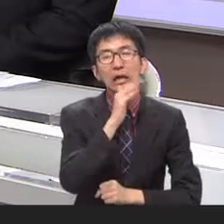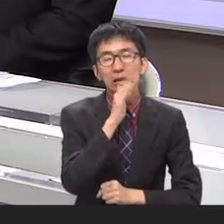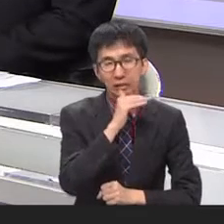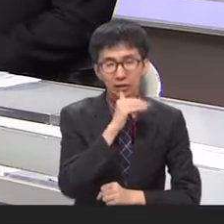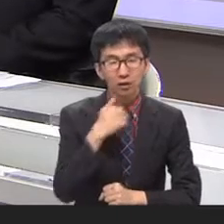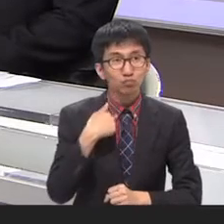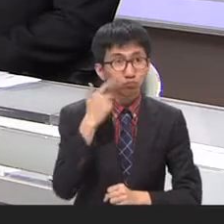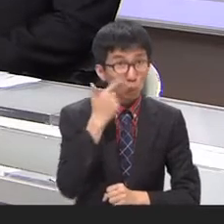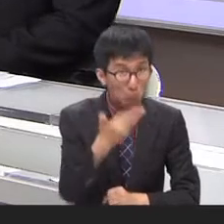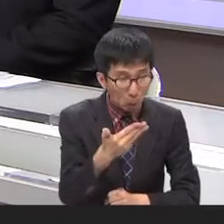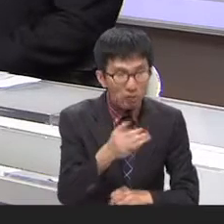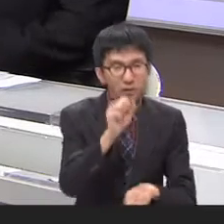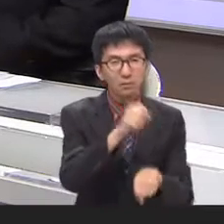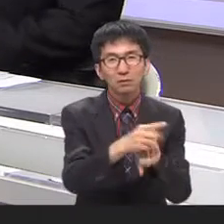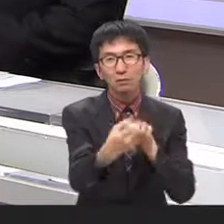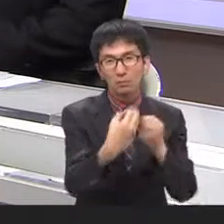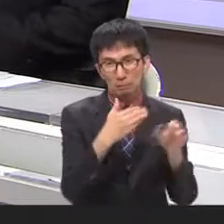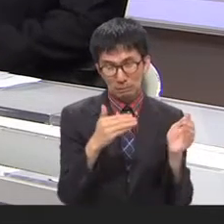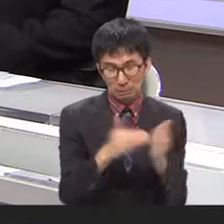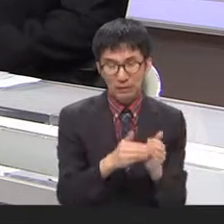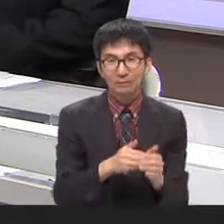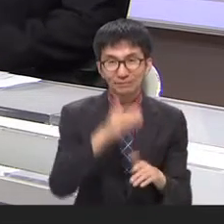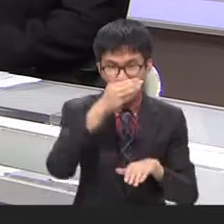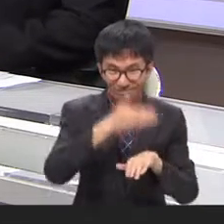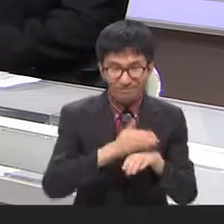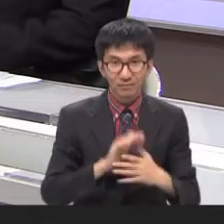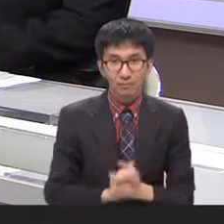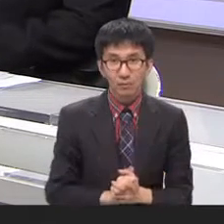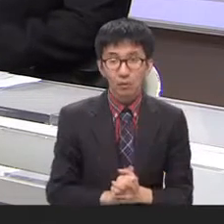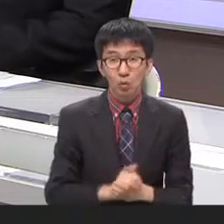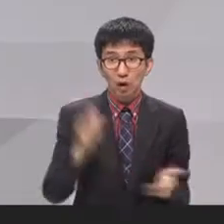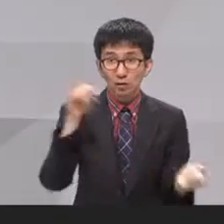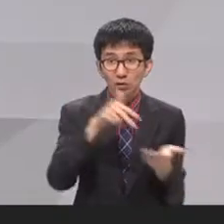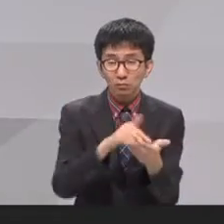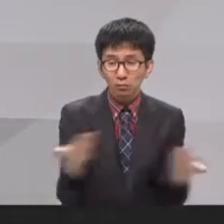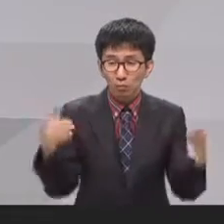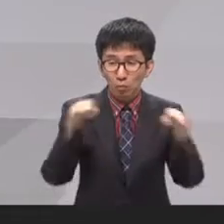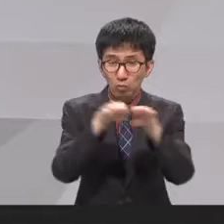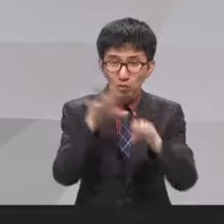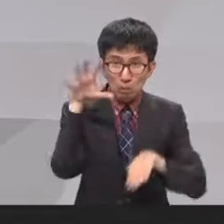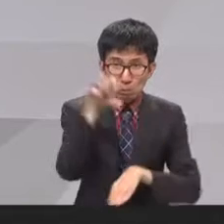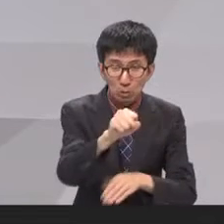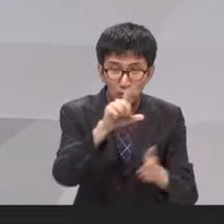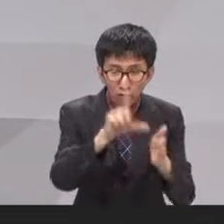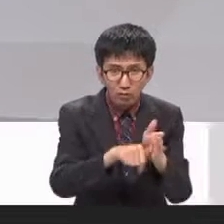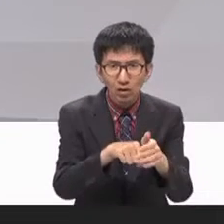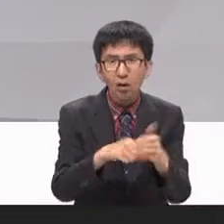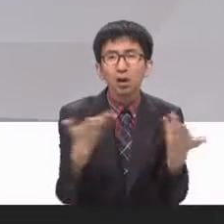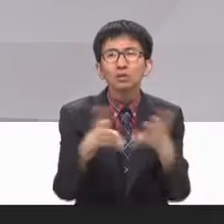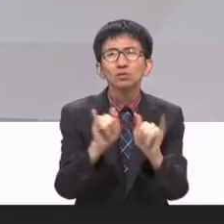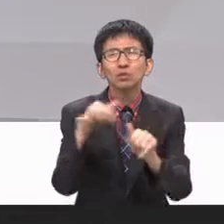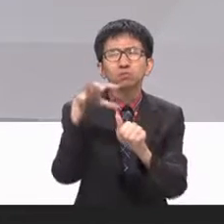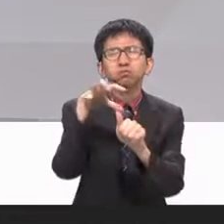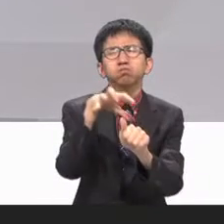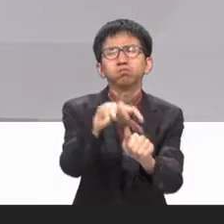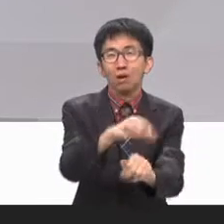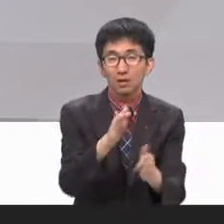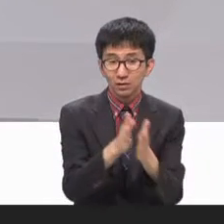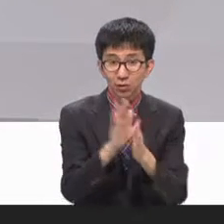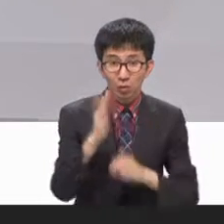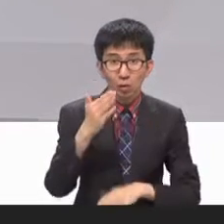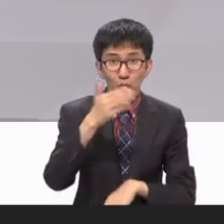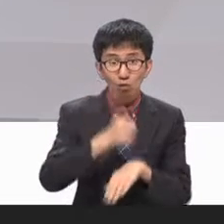어 여기다가 또 학생들의 본관에 이렇게 점거하는 과정에서 일부 교원들이 좀 감금이 됐습니다 이렇게 되다 보니까 학교가 이제